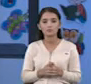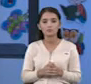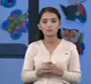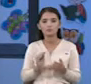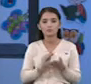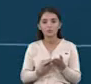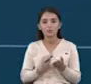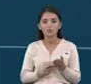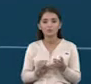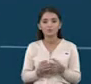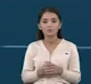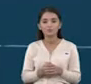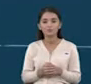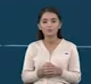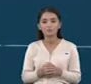Пишем.